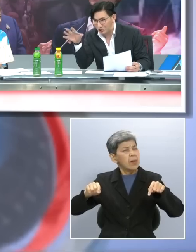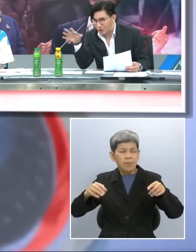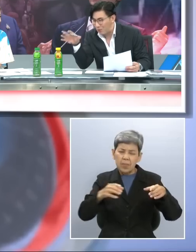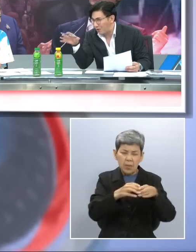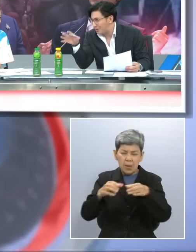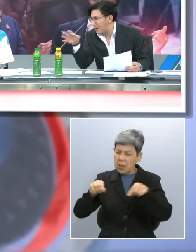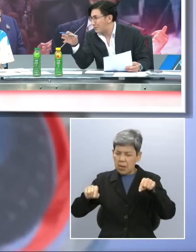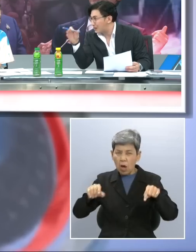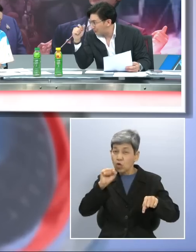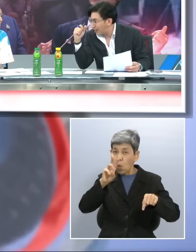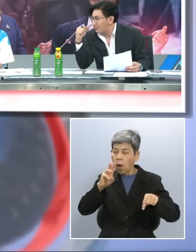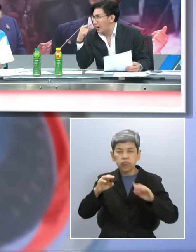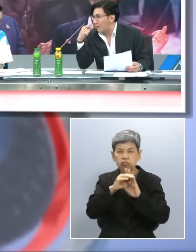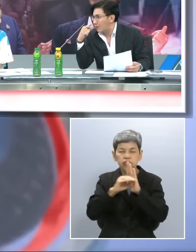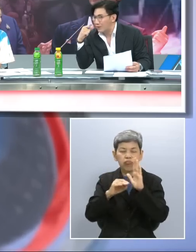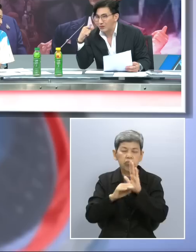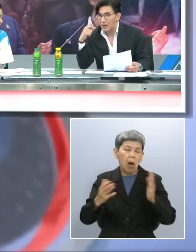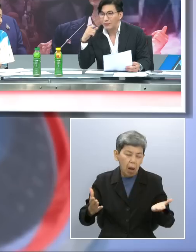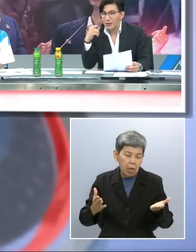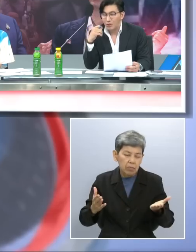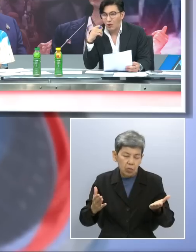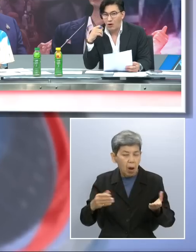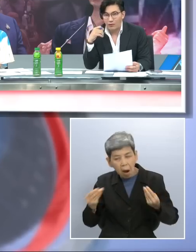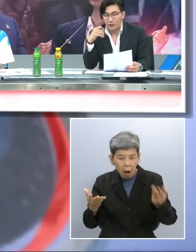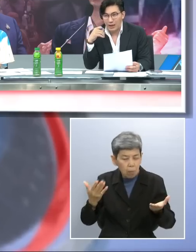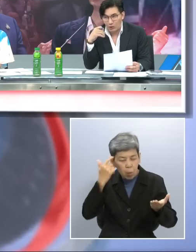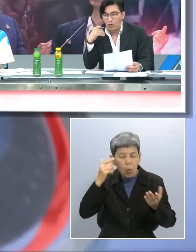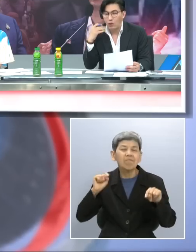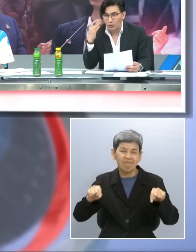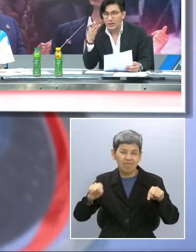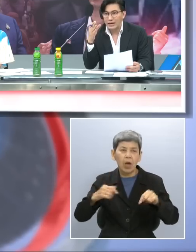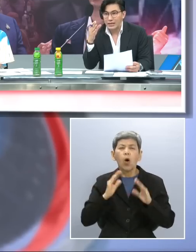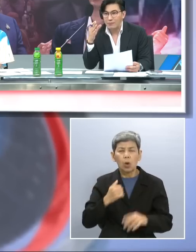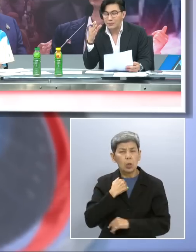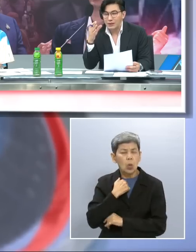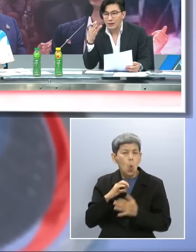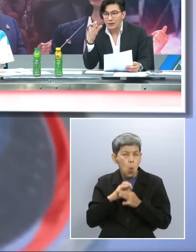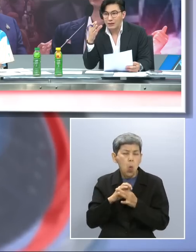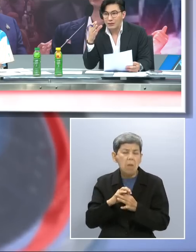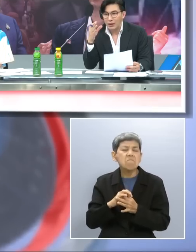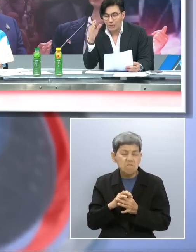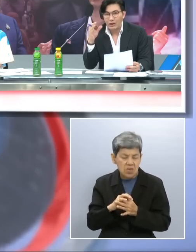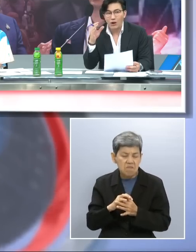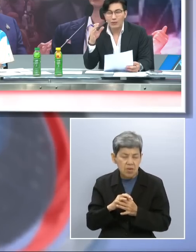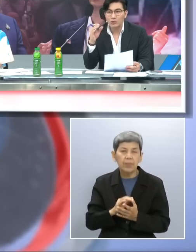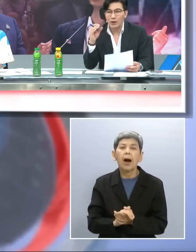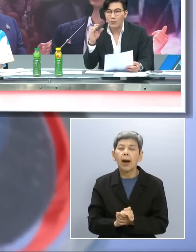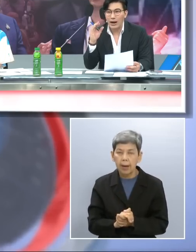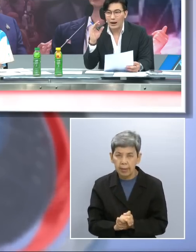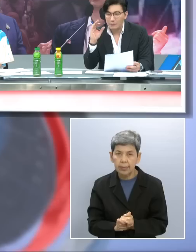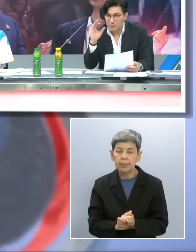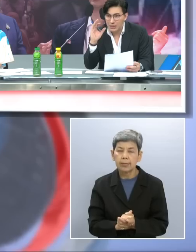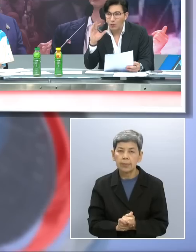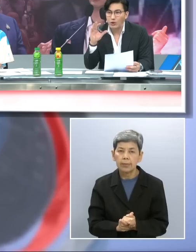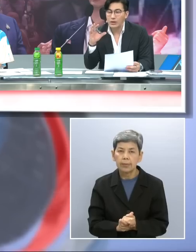กฎส.วนี้ขึ้นมาเพื่อเป็นกับดักหรือเปล่านะฮะก็หลายคนก็กังวลใจนะครับแต่ก็แน่นอนแล้วคุณผู้ชม